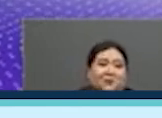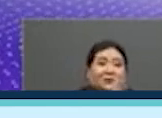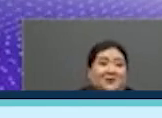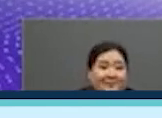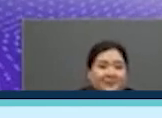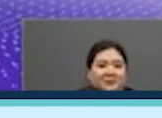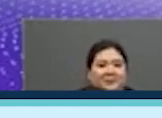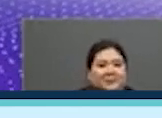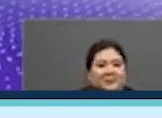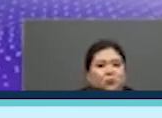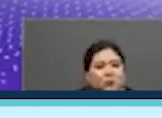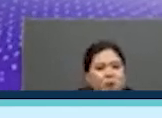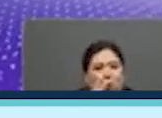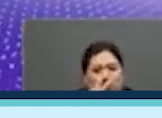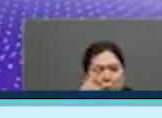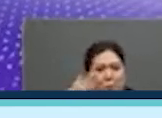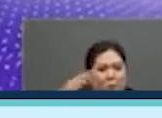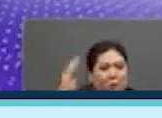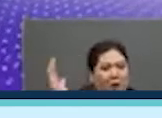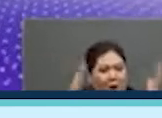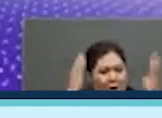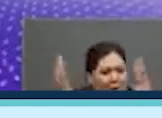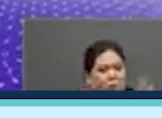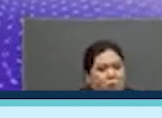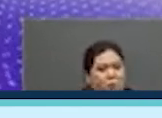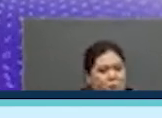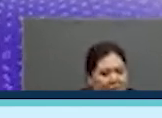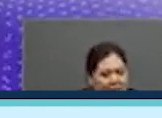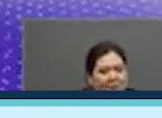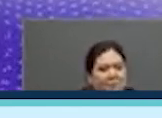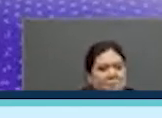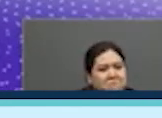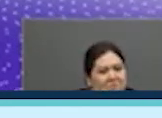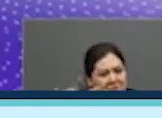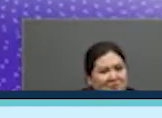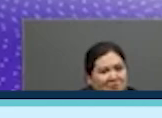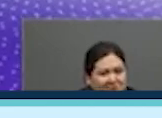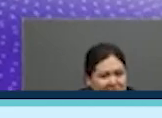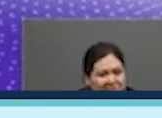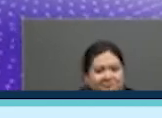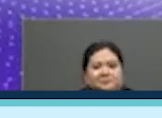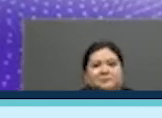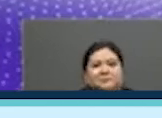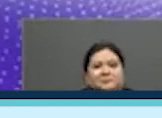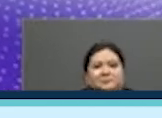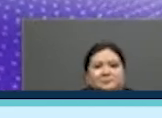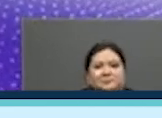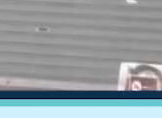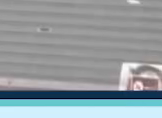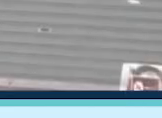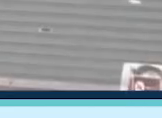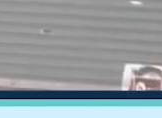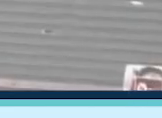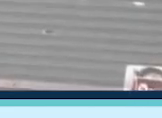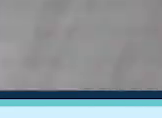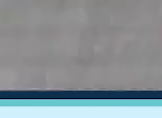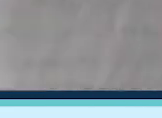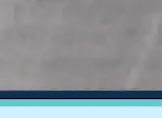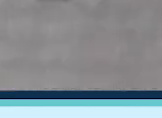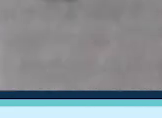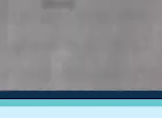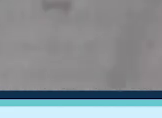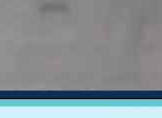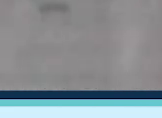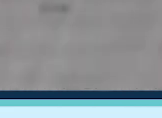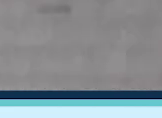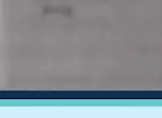ชนในพื้นที่เสี่ยงภัยทราบล่วงหน้าและให้ปฏิบัติตามประกาศแจ้งเตือนภัยอย่างเคร่งครัดรวมถึงเตรียมความพร้อมด้านบุคลากร